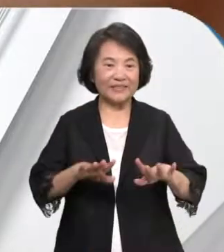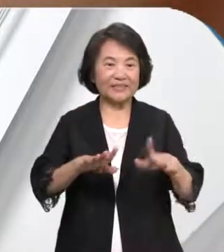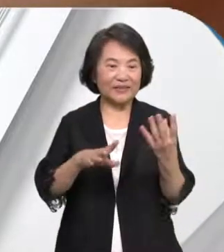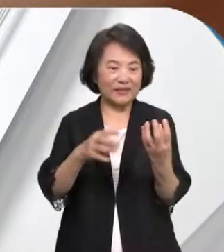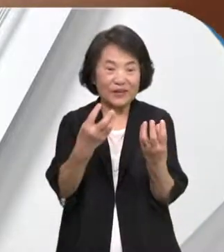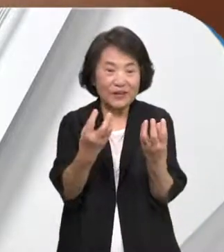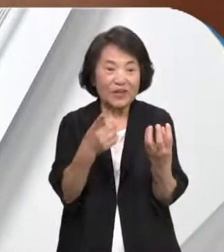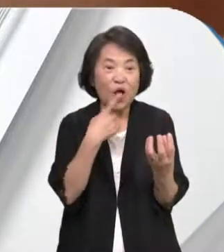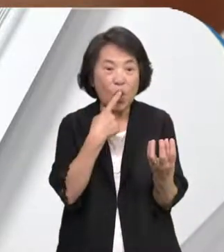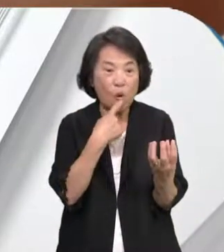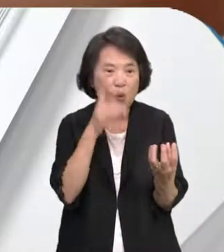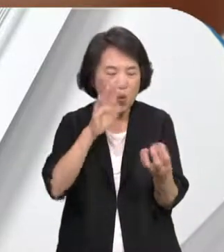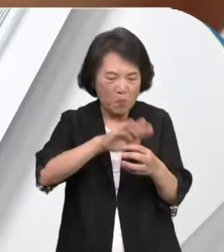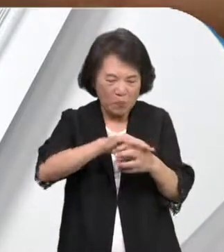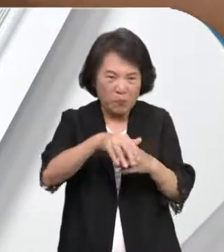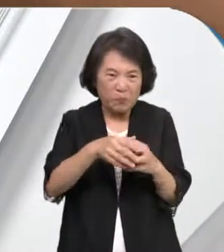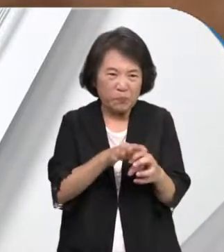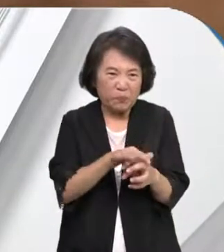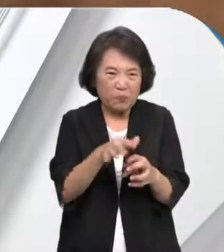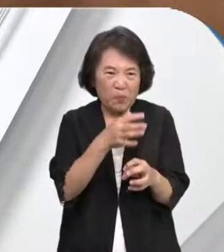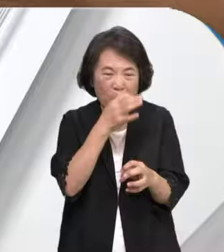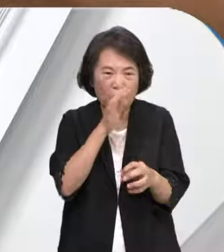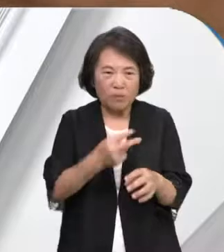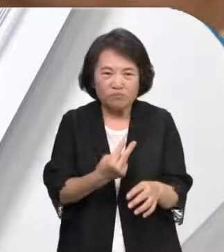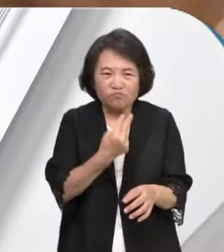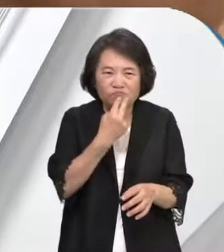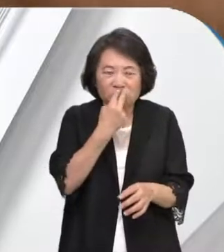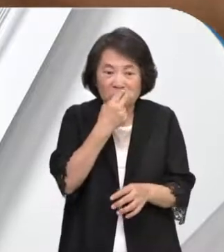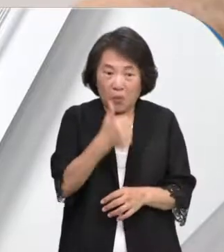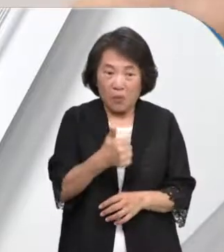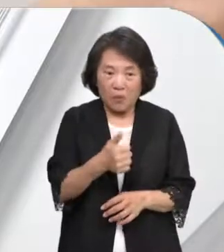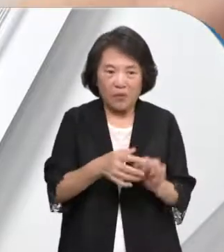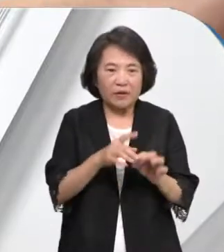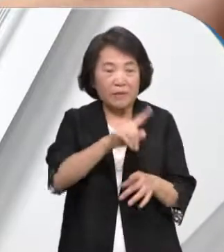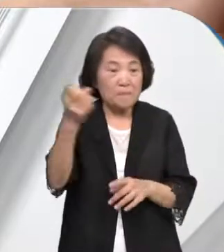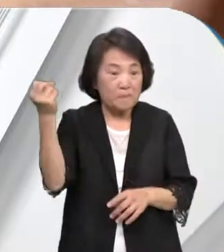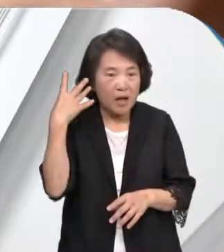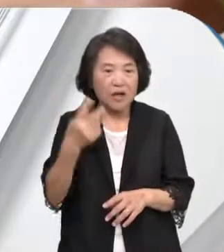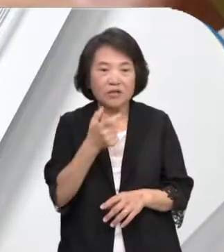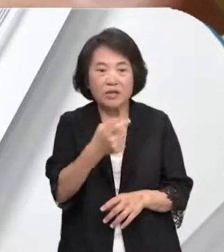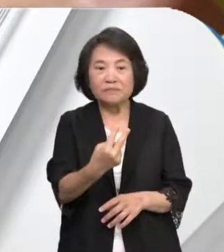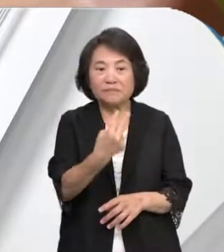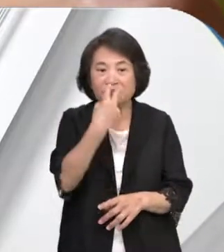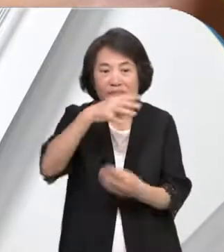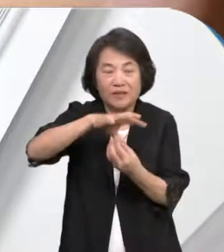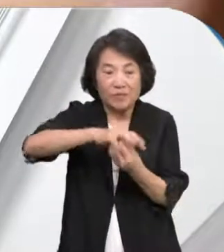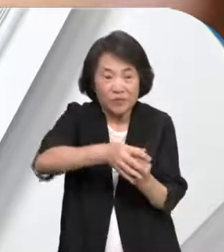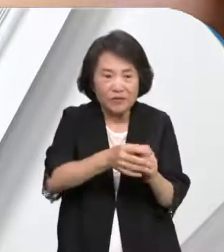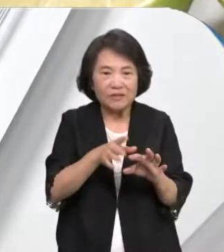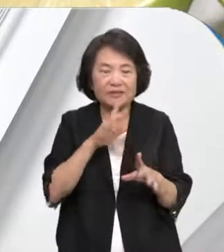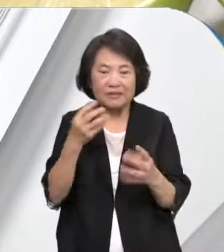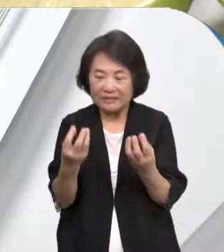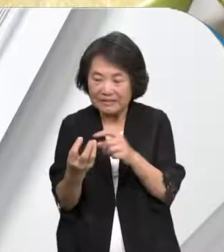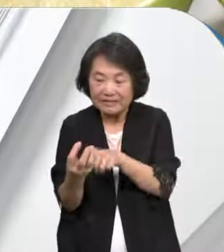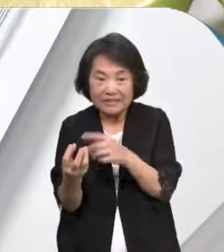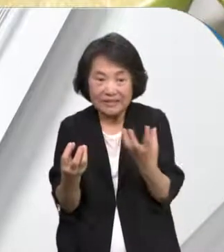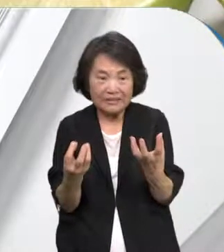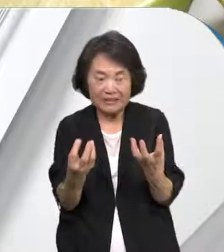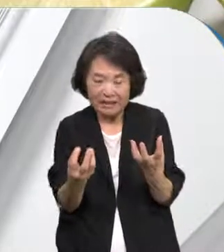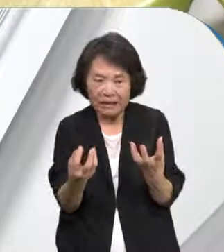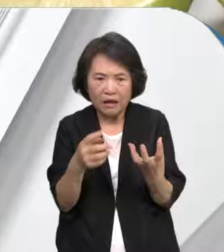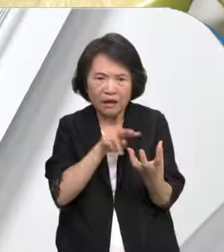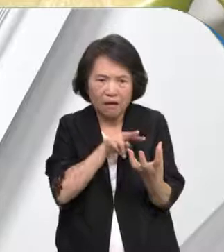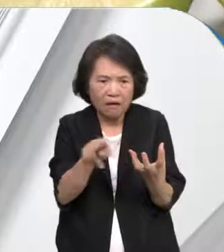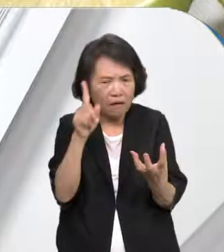青色的外皮有粗粗的纹路，披起来有浓浓的香气。东东一听过的香梦，同经济标签下，消费者东南分